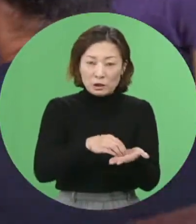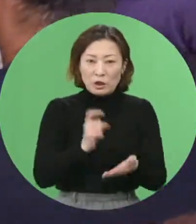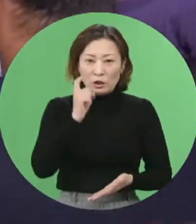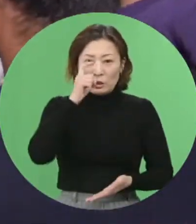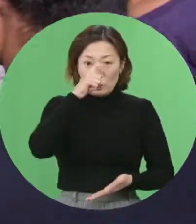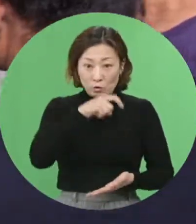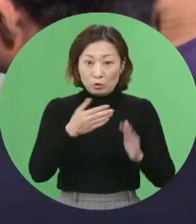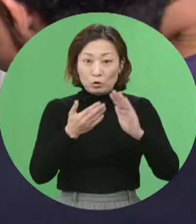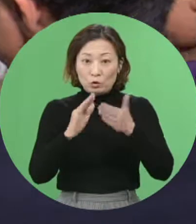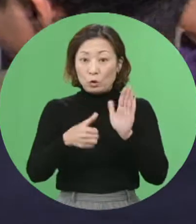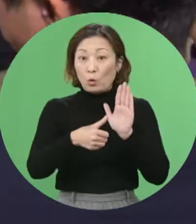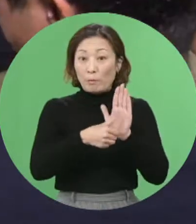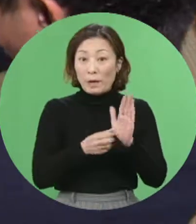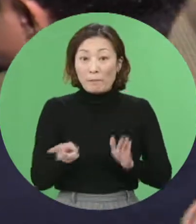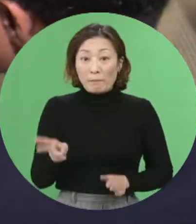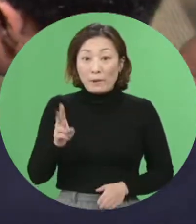町名パズルです。